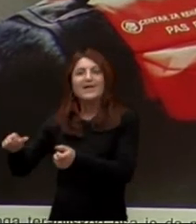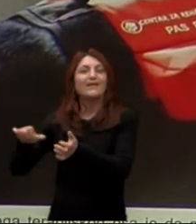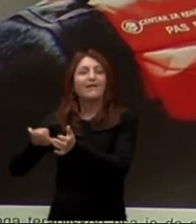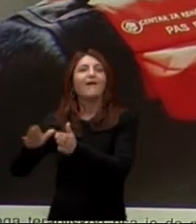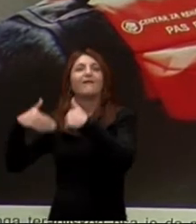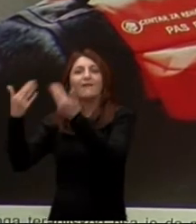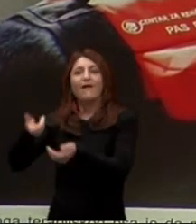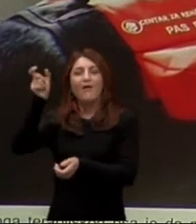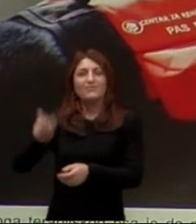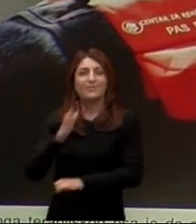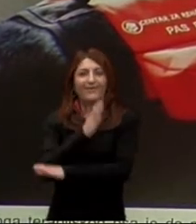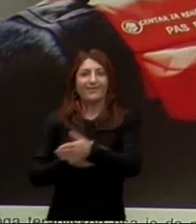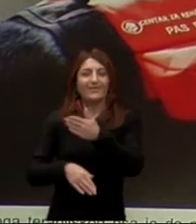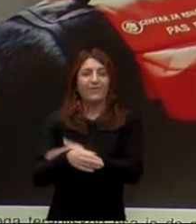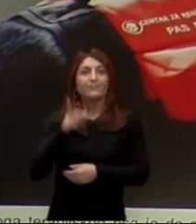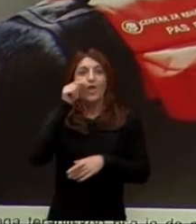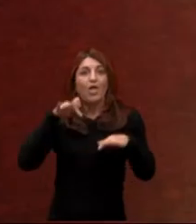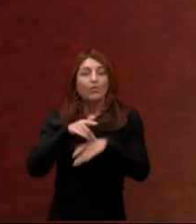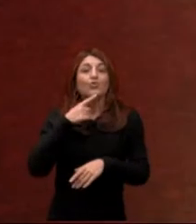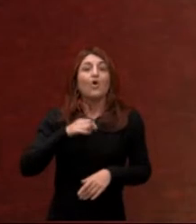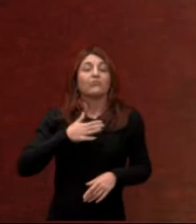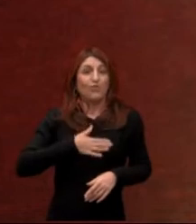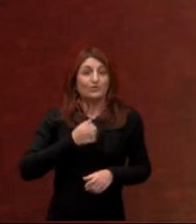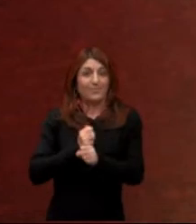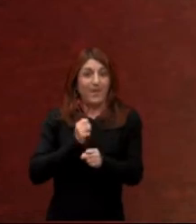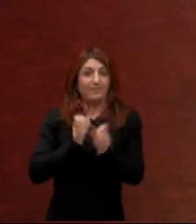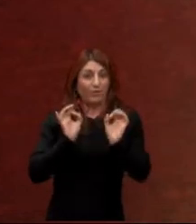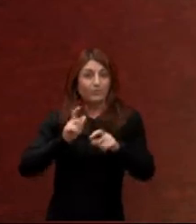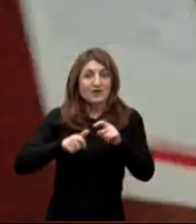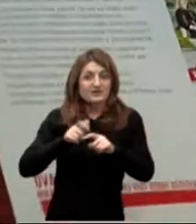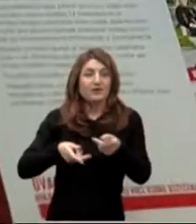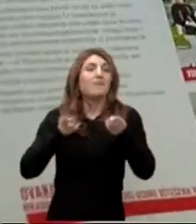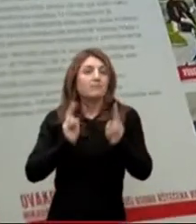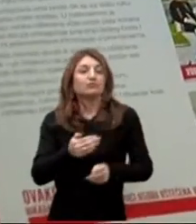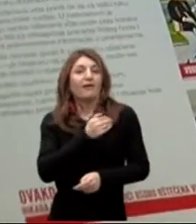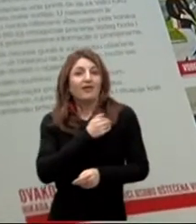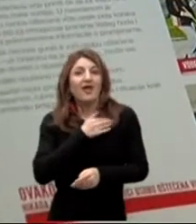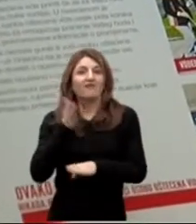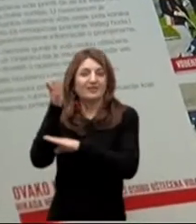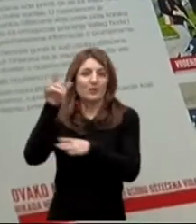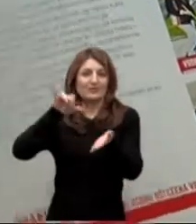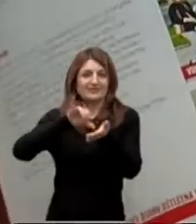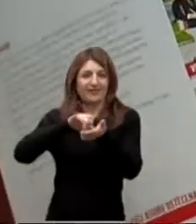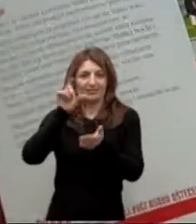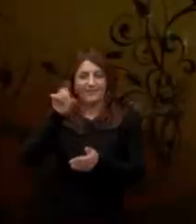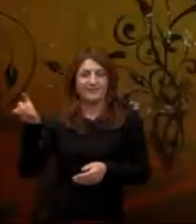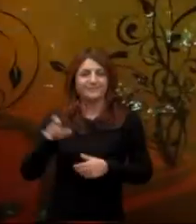s invaliditetom. Građani koji žele učiniti dobro djelo i pomoći mogu se javiti u centar.